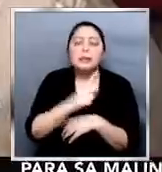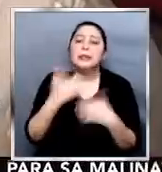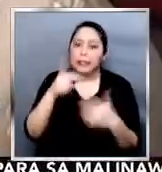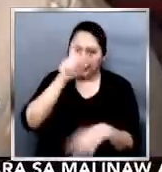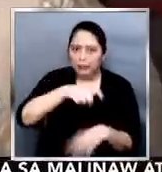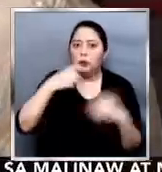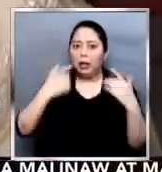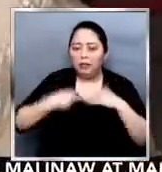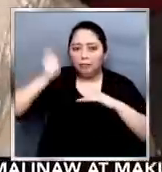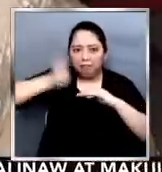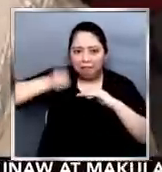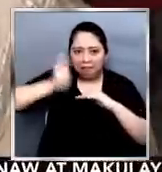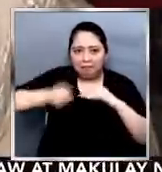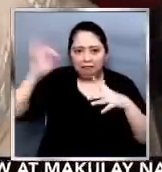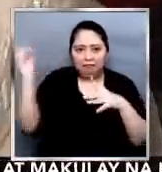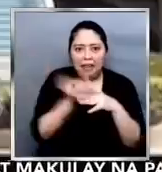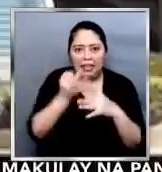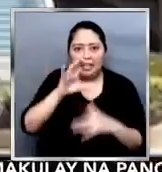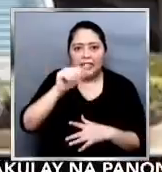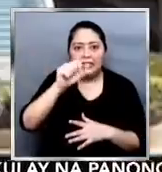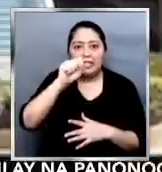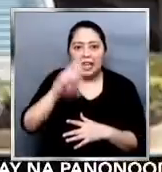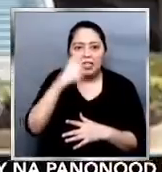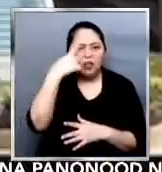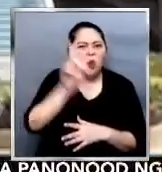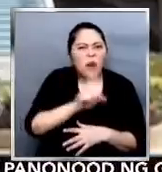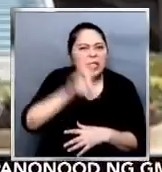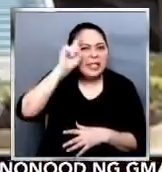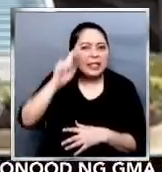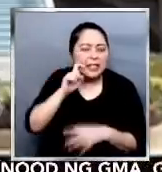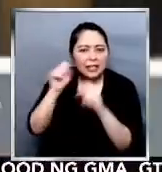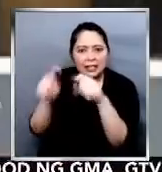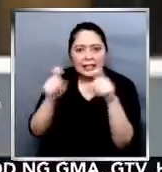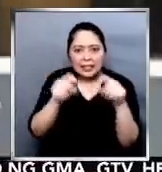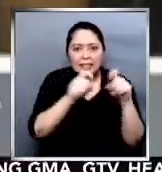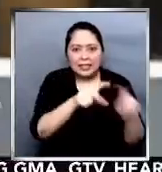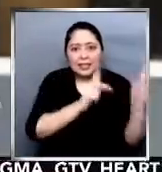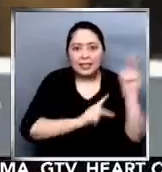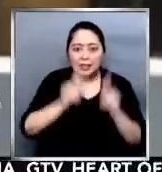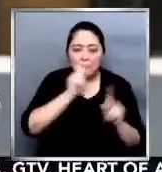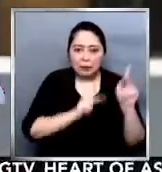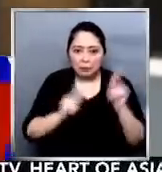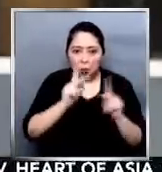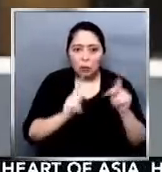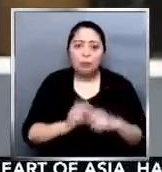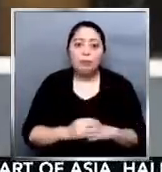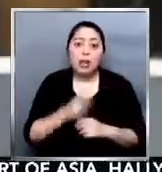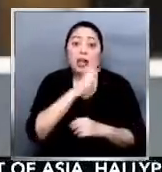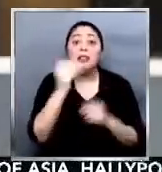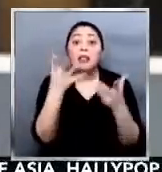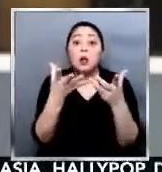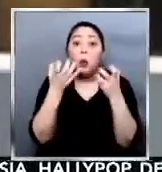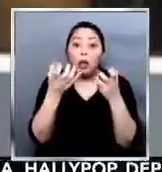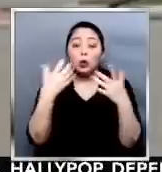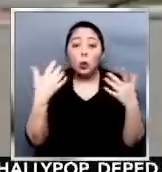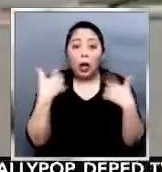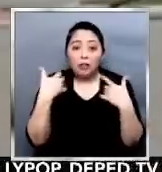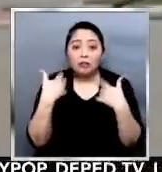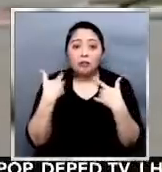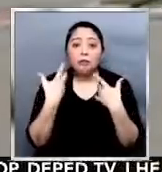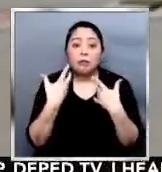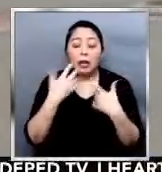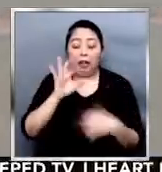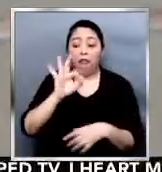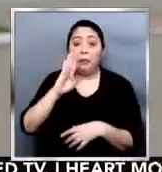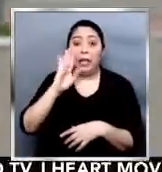ang mga ari-arian ng Kingdom of Jesus Christ sa Amerika. Sabi ng U.S. Justice Department ay illegal umanong nabili. Sabi naman ni